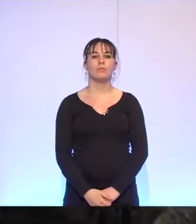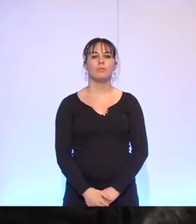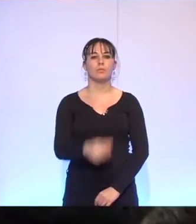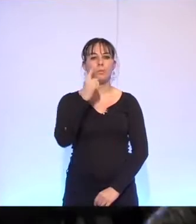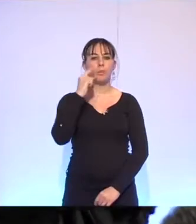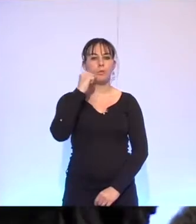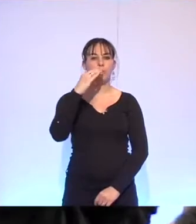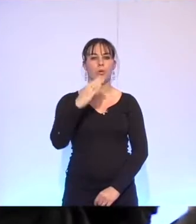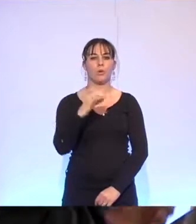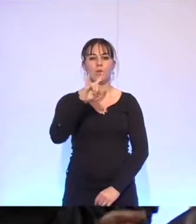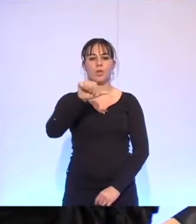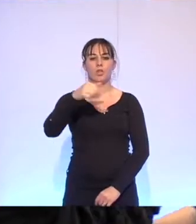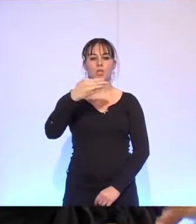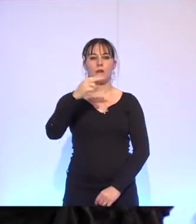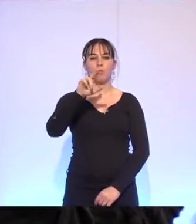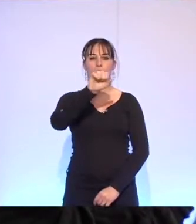Mathieu Chamussy.